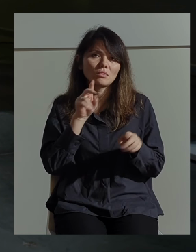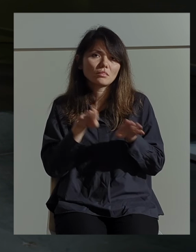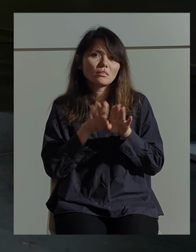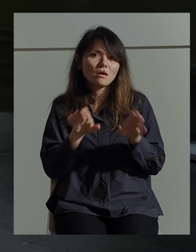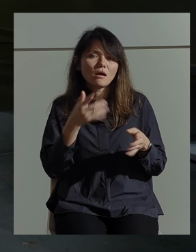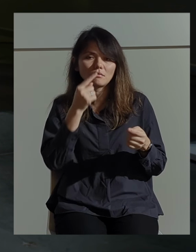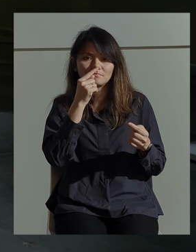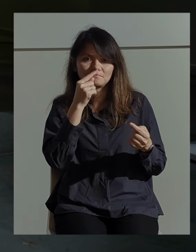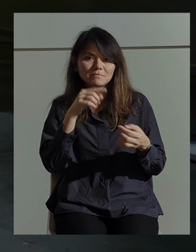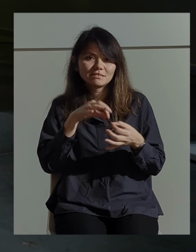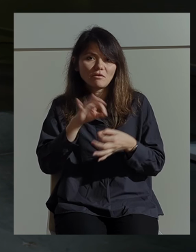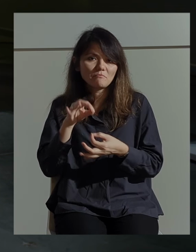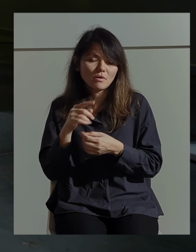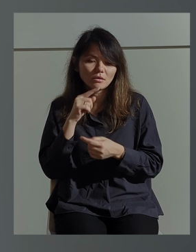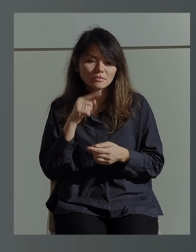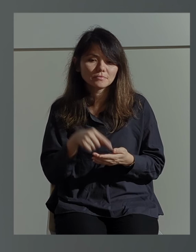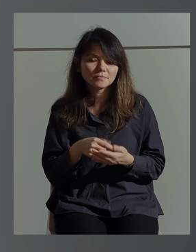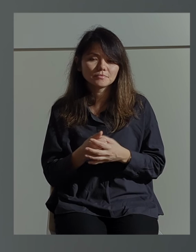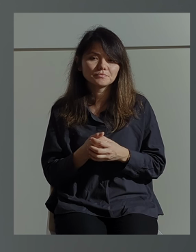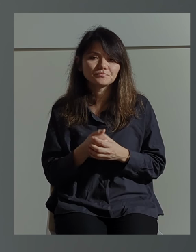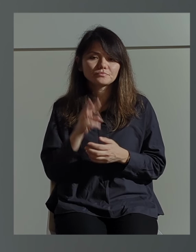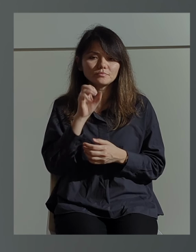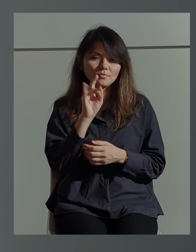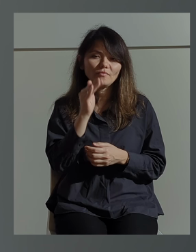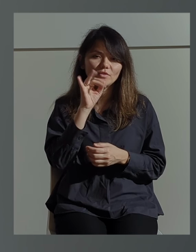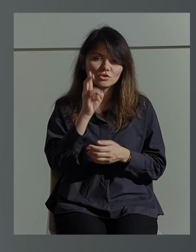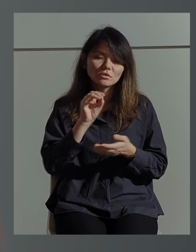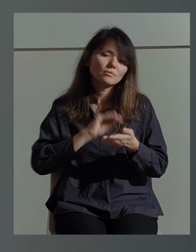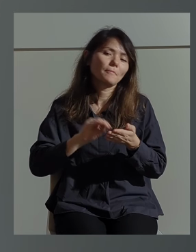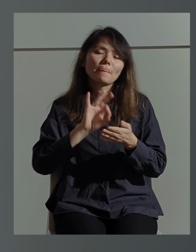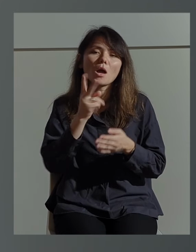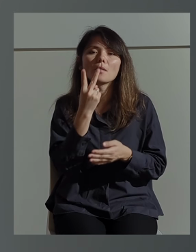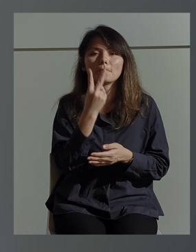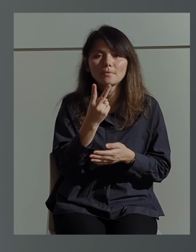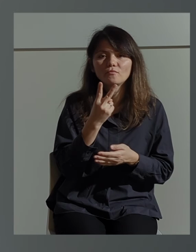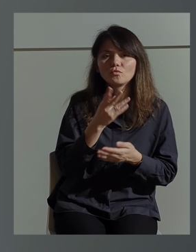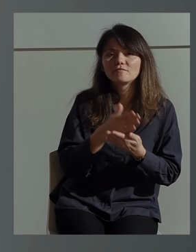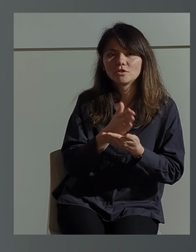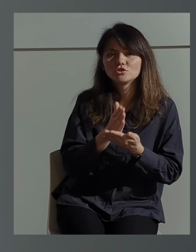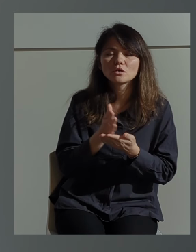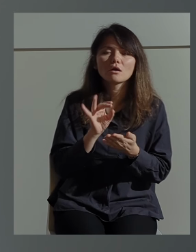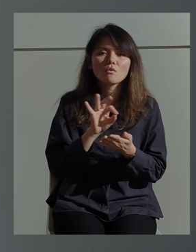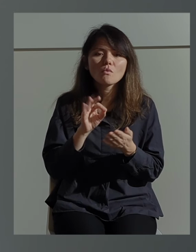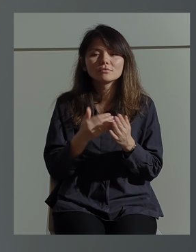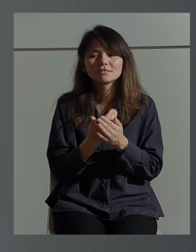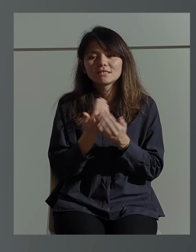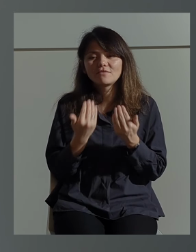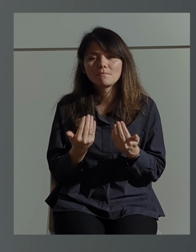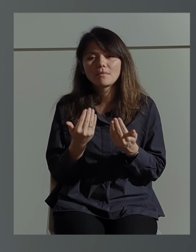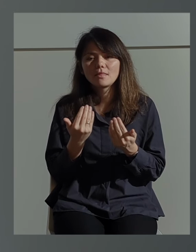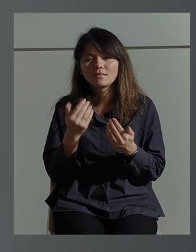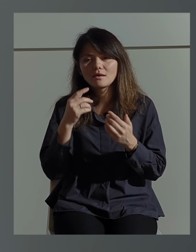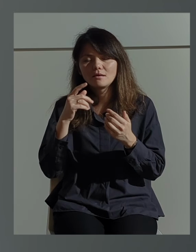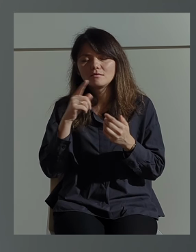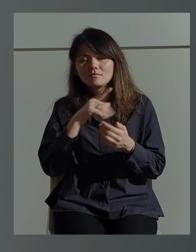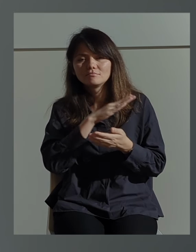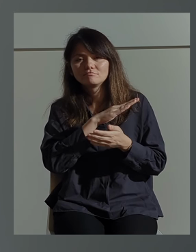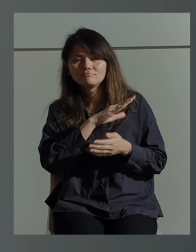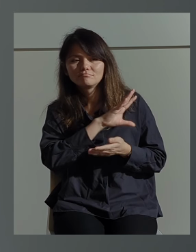вот а Марк Фишер пишет о двух вещах которые современная философия заимствует у Кафки